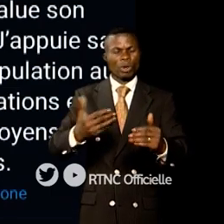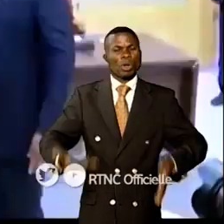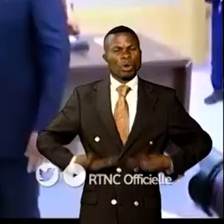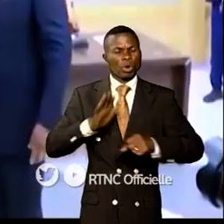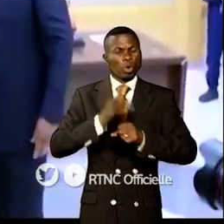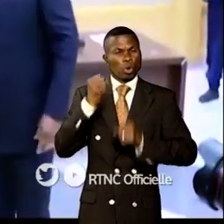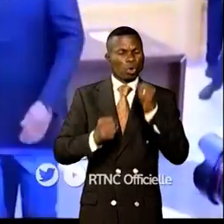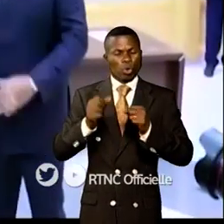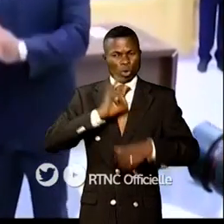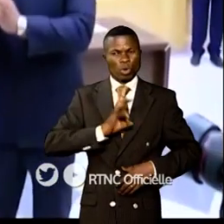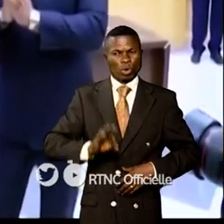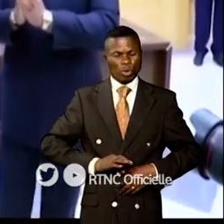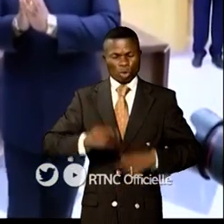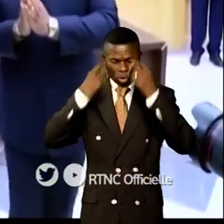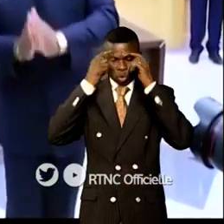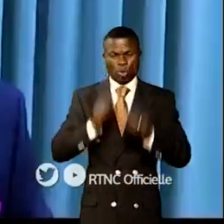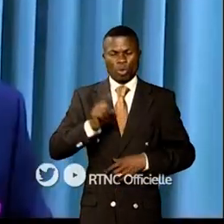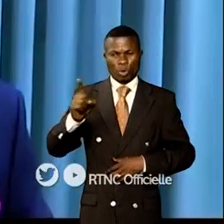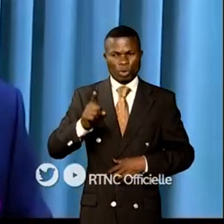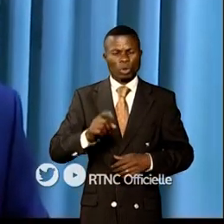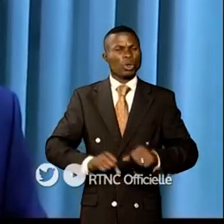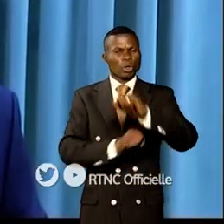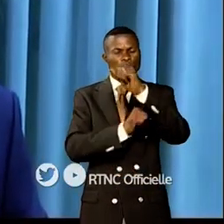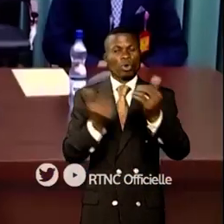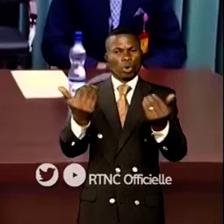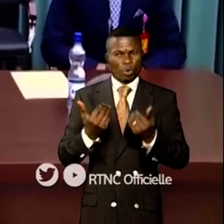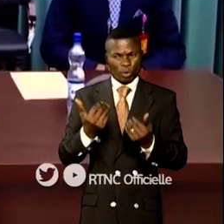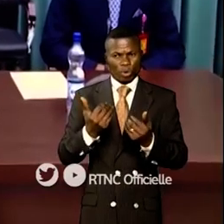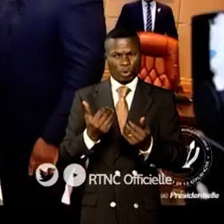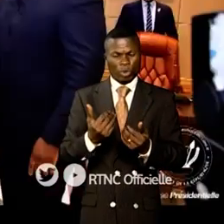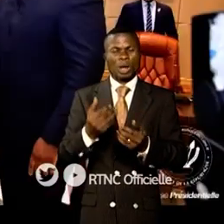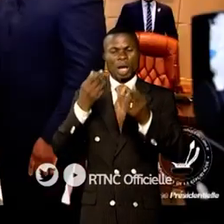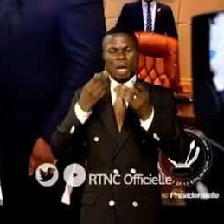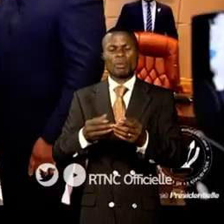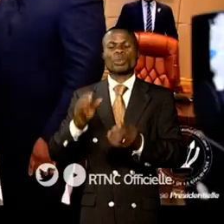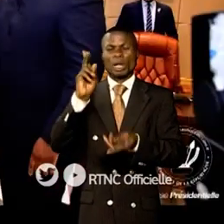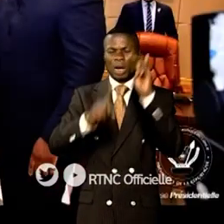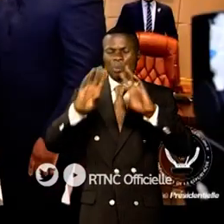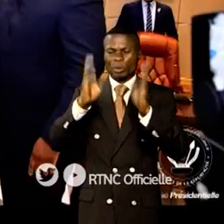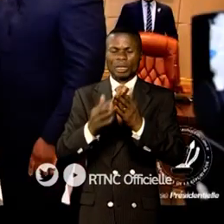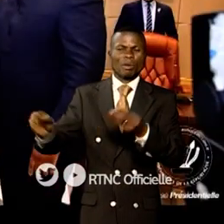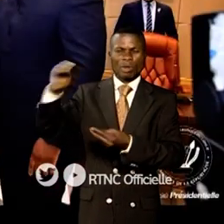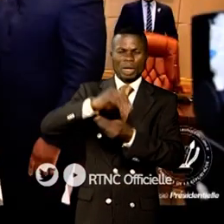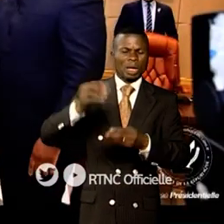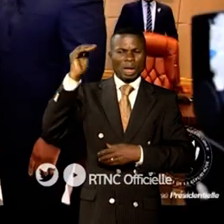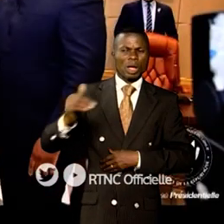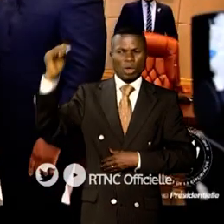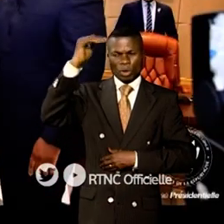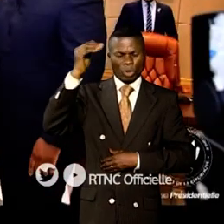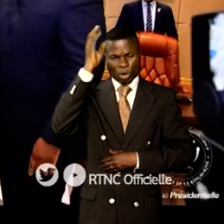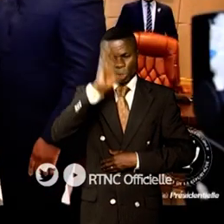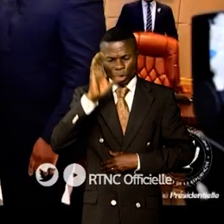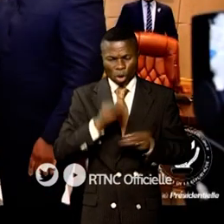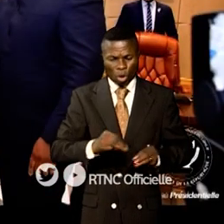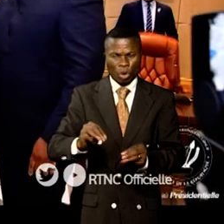son courage et sa lucidité. J'appuie sa volonté de placer la population au cœur de ses préoccupations et de chercher les voies et moyens